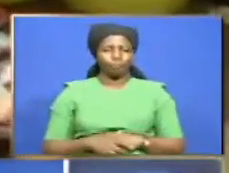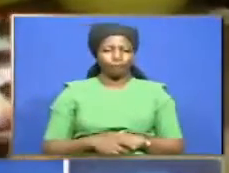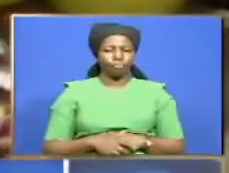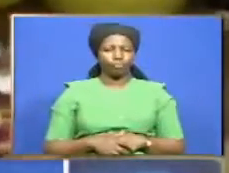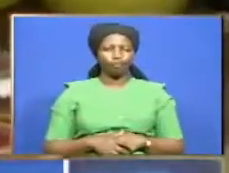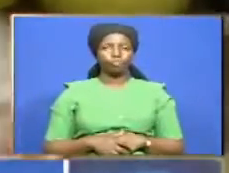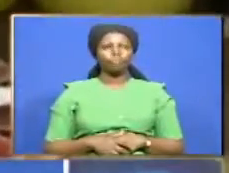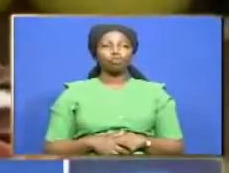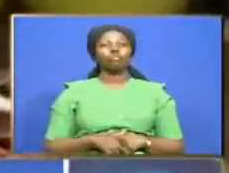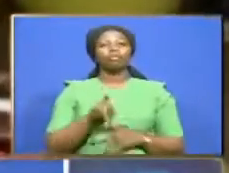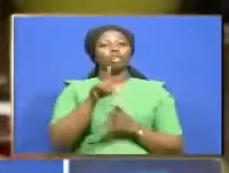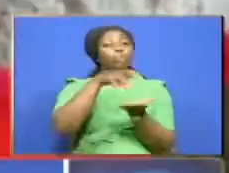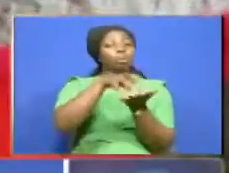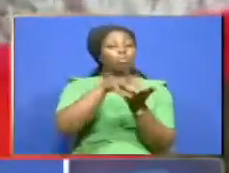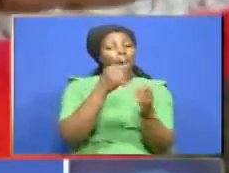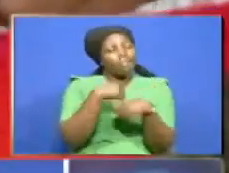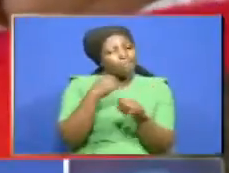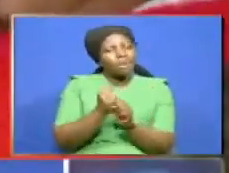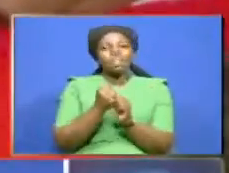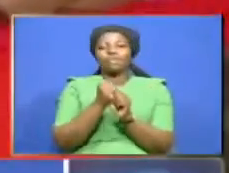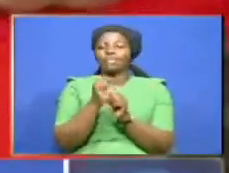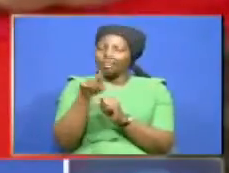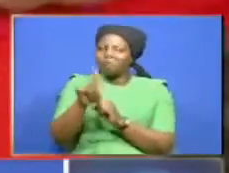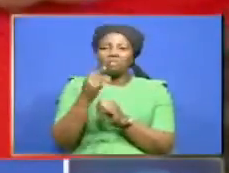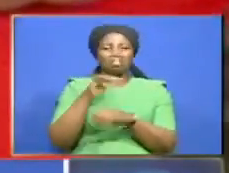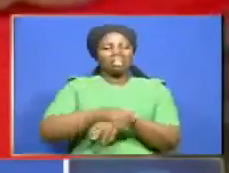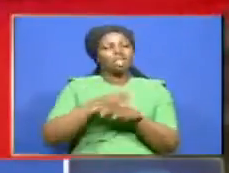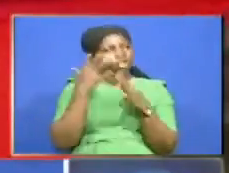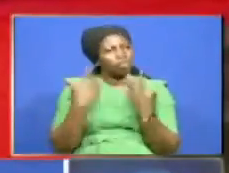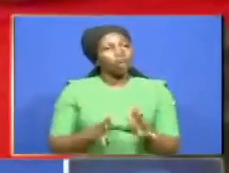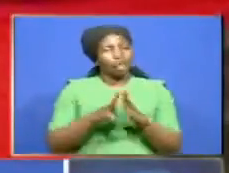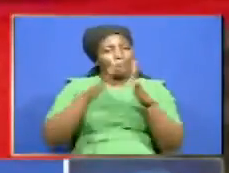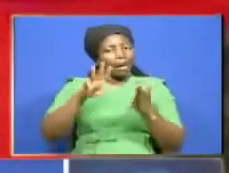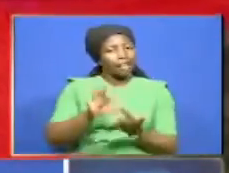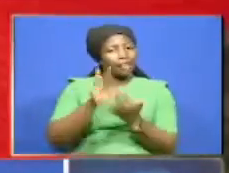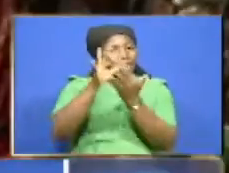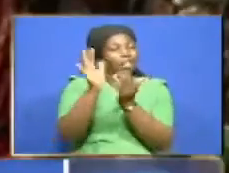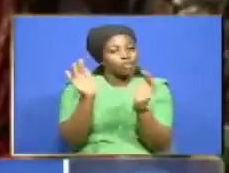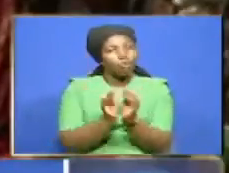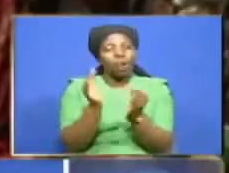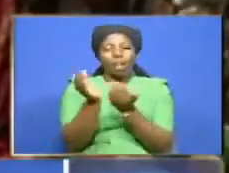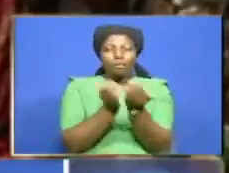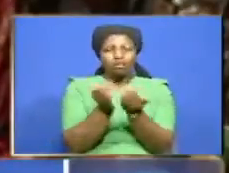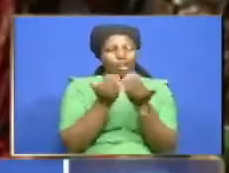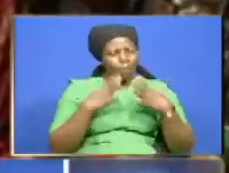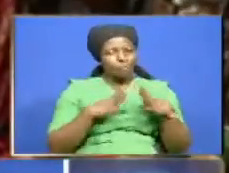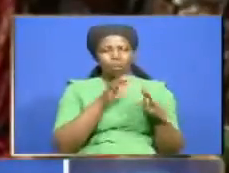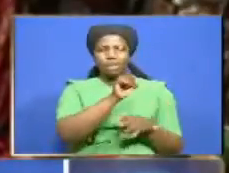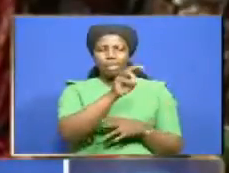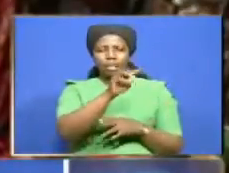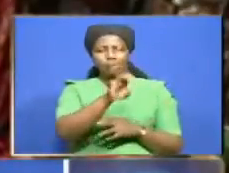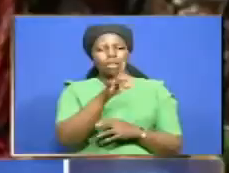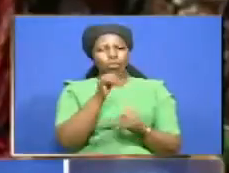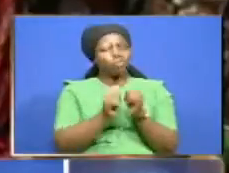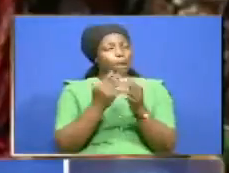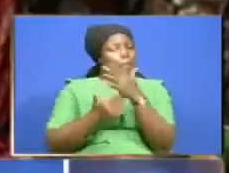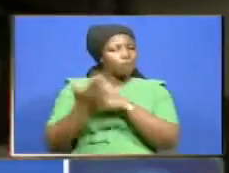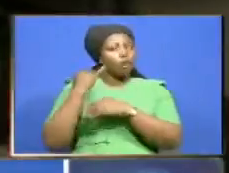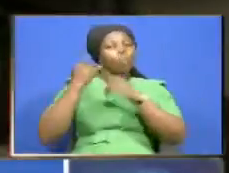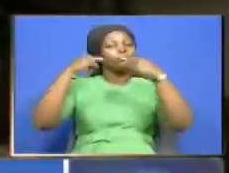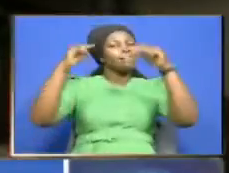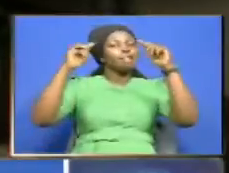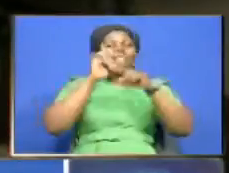korona. Hali hii imesababisha hasara kubwa haswa kwa wenye biashara ndogo na za kadri ambazo zilishamiri katika sekta